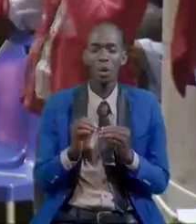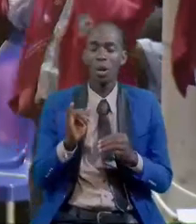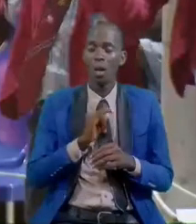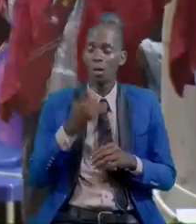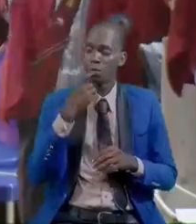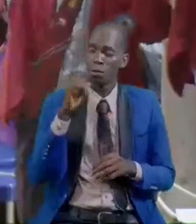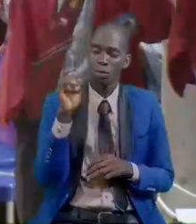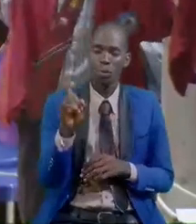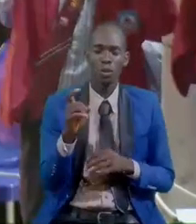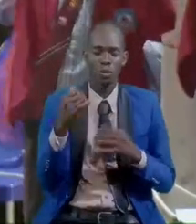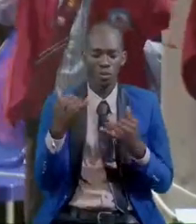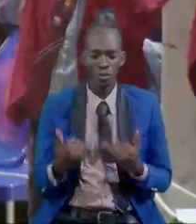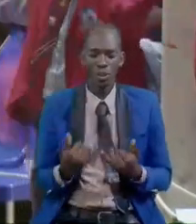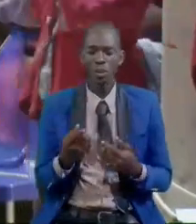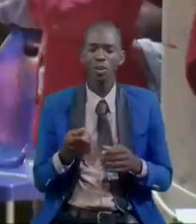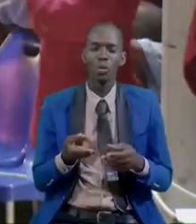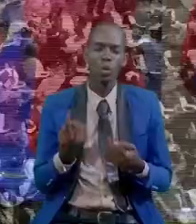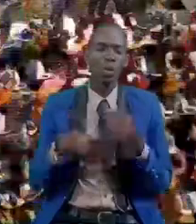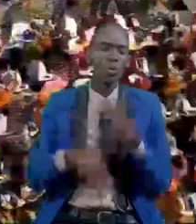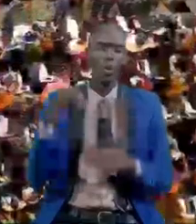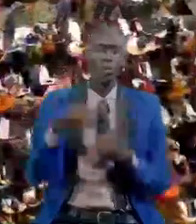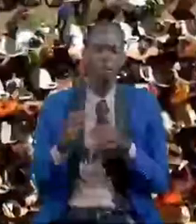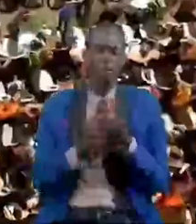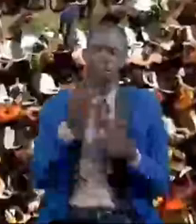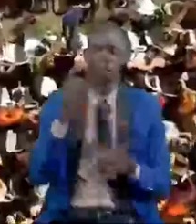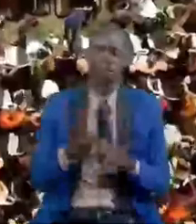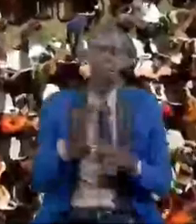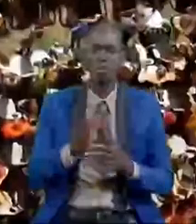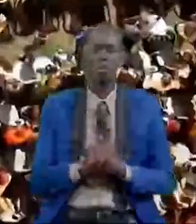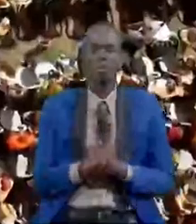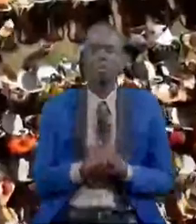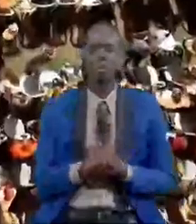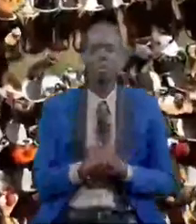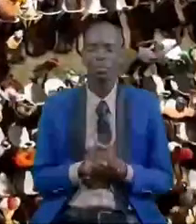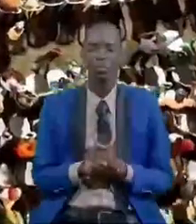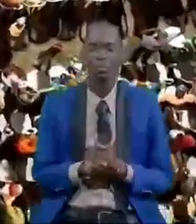vous commande, sortez au nom de Jésus.